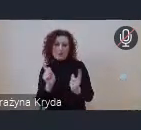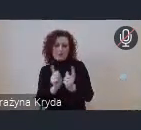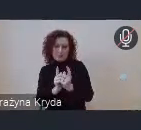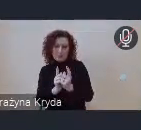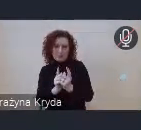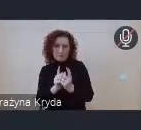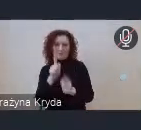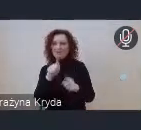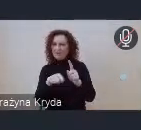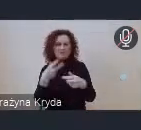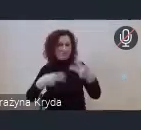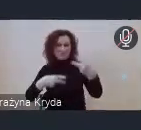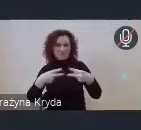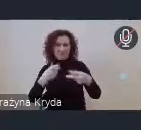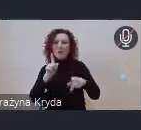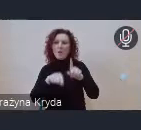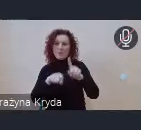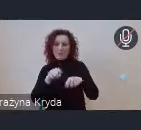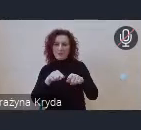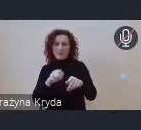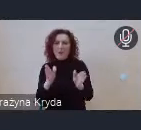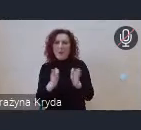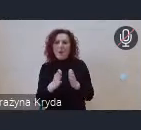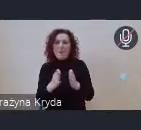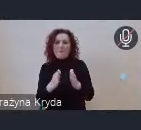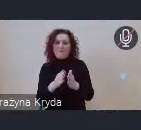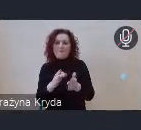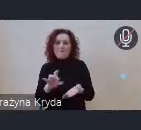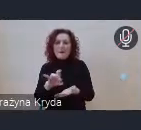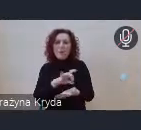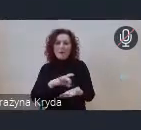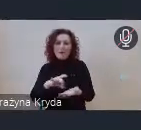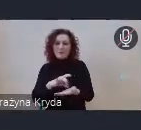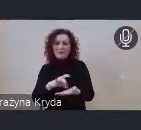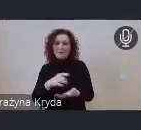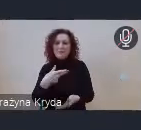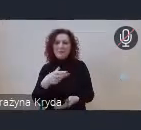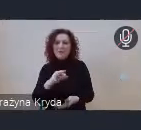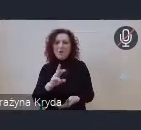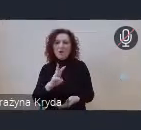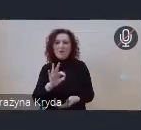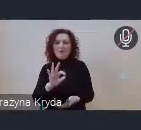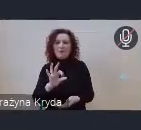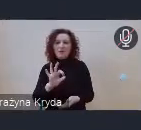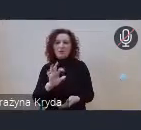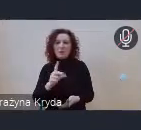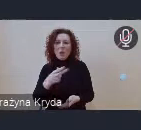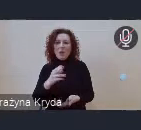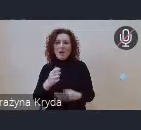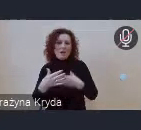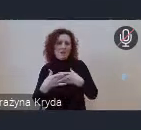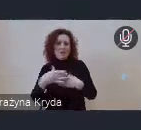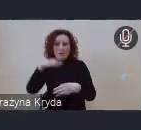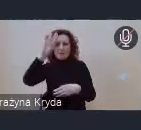normalnie w malutkie gminie Nowosolna koło Łodzi to jest taka malutka gmina która że